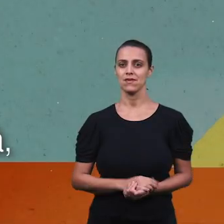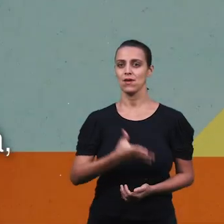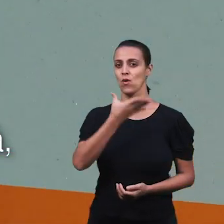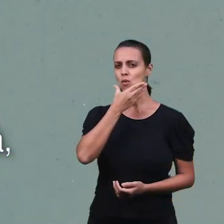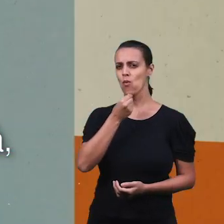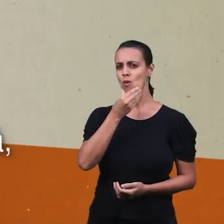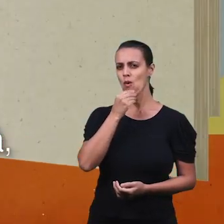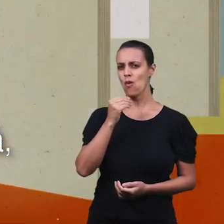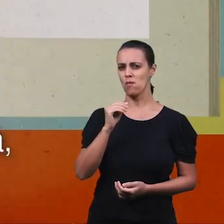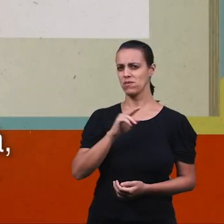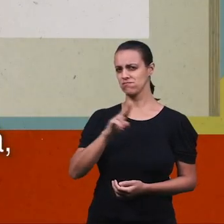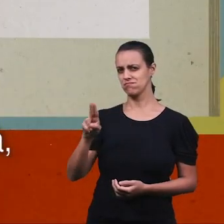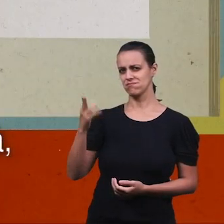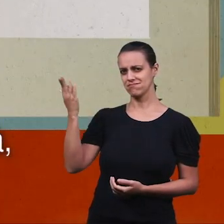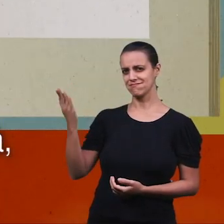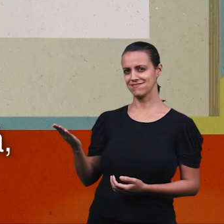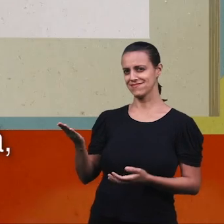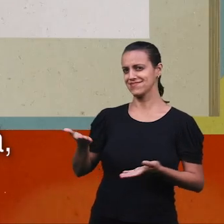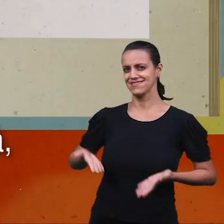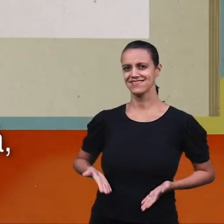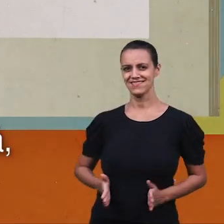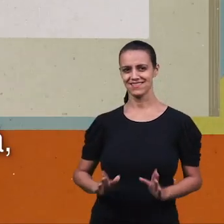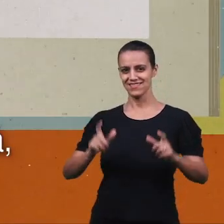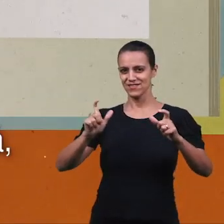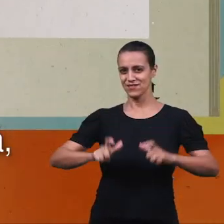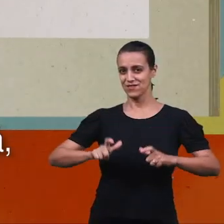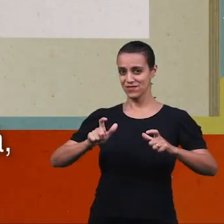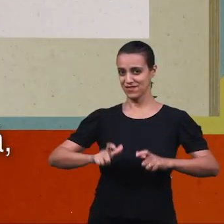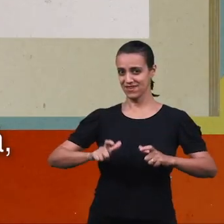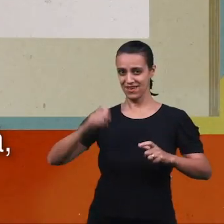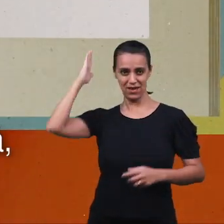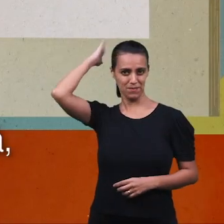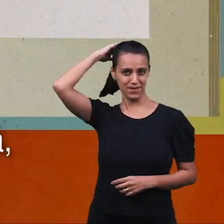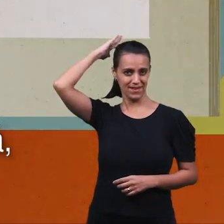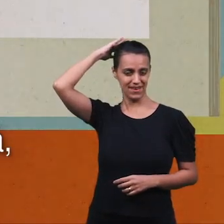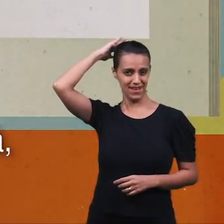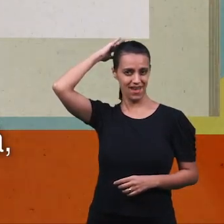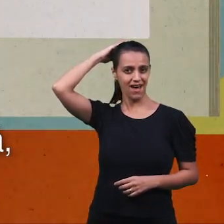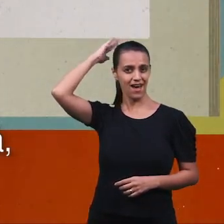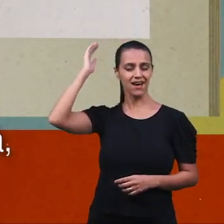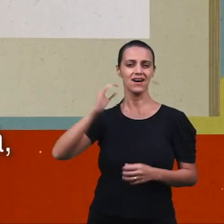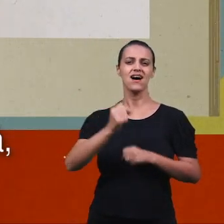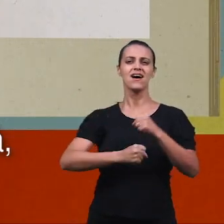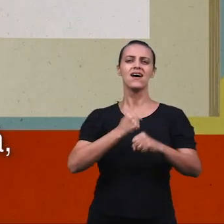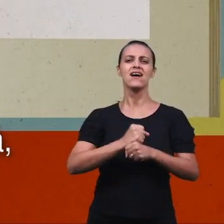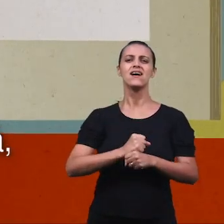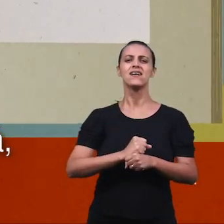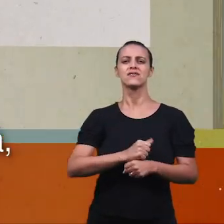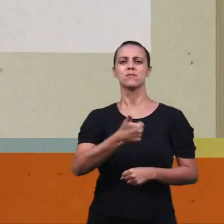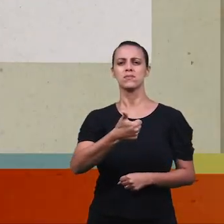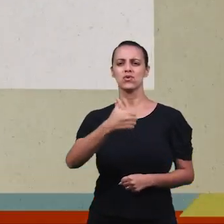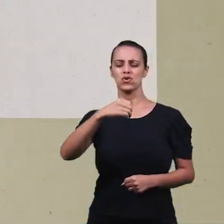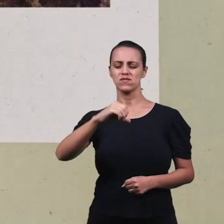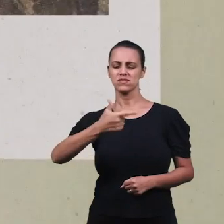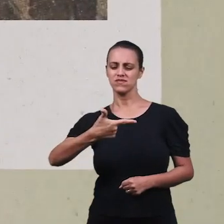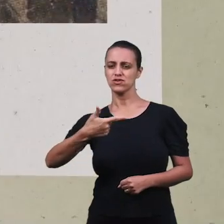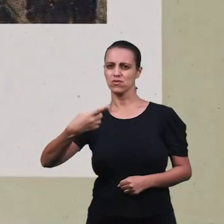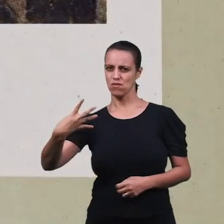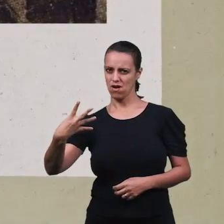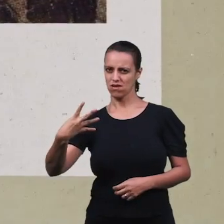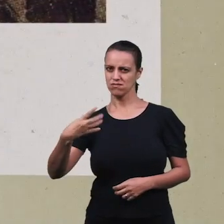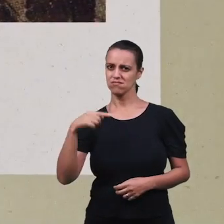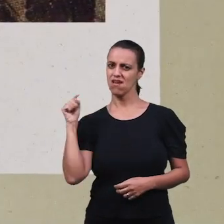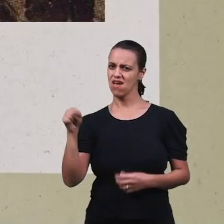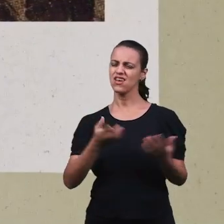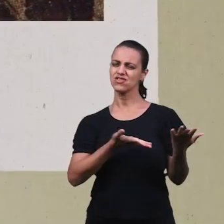Licurgo de Melo, France, est né dans la ville de Belém do Pará en 8 septembre de 1924. Quand il